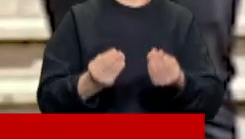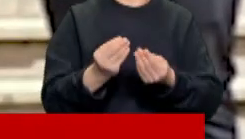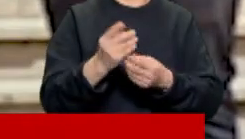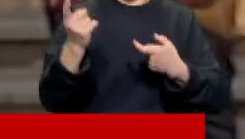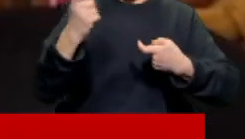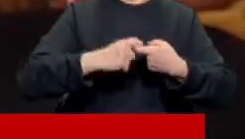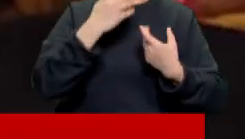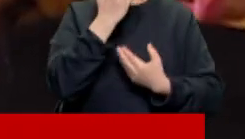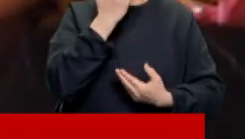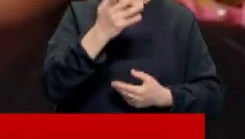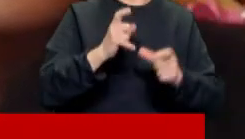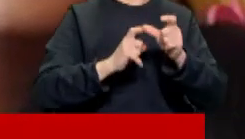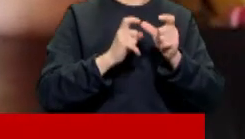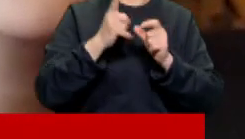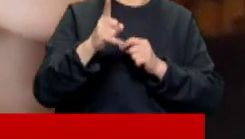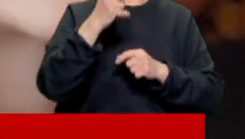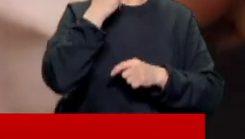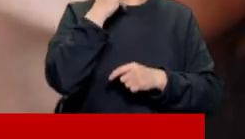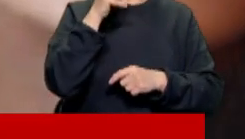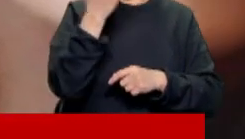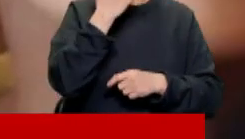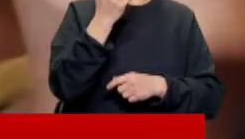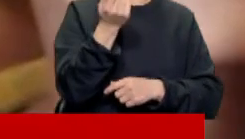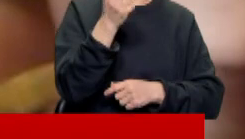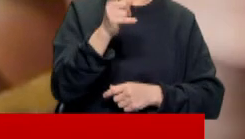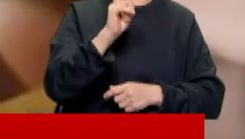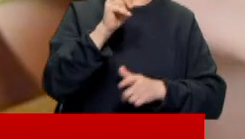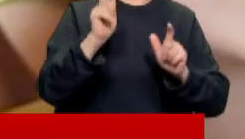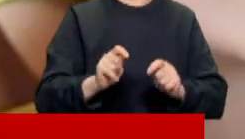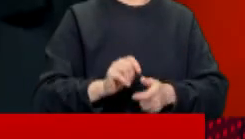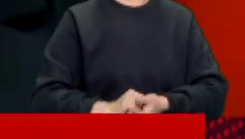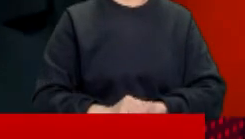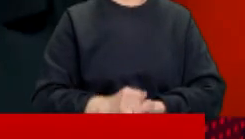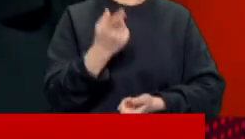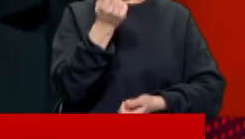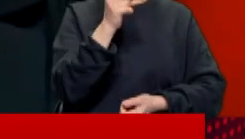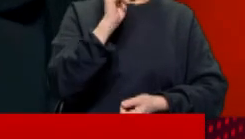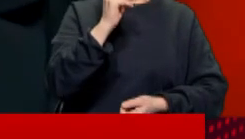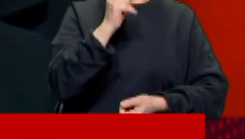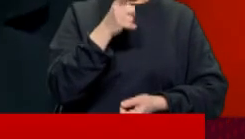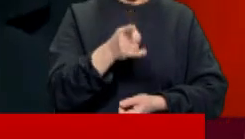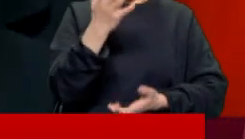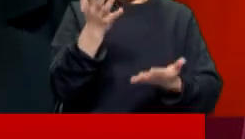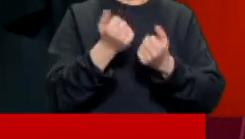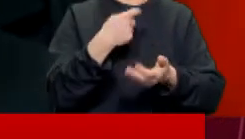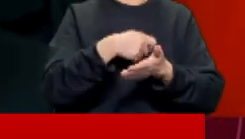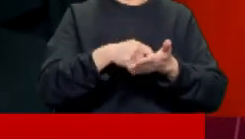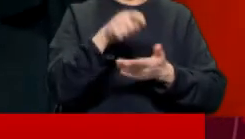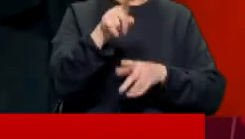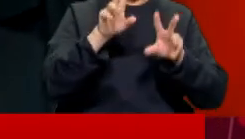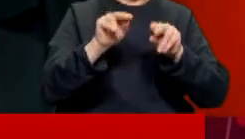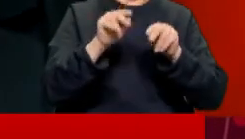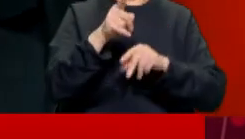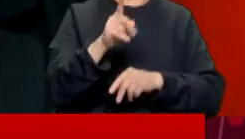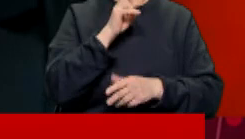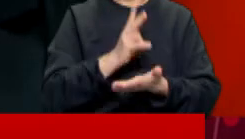atanmadı Şırnak Cizre'de bir devlet okulunda ücretli öğretmenlik yapıyor ücretli öğretmenlikte aldınız maaş size yetiyor